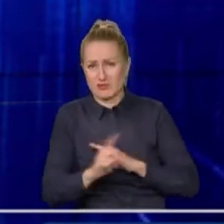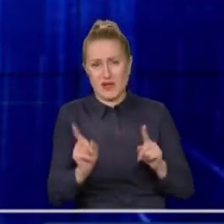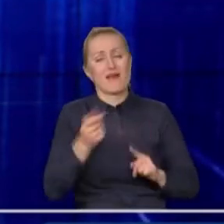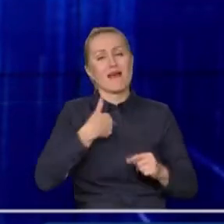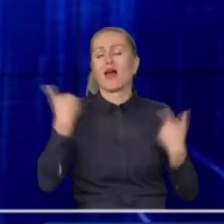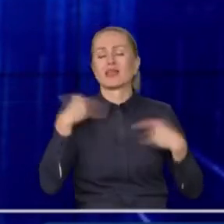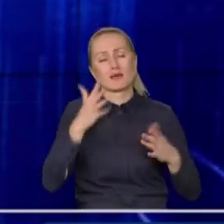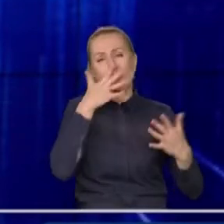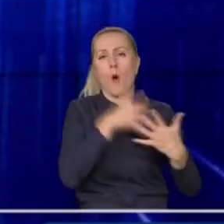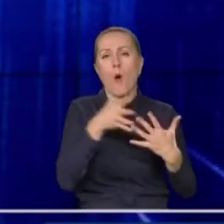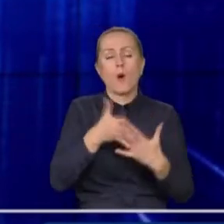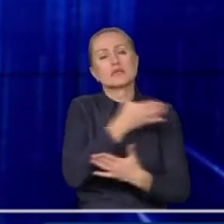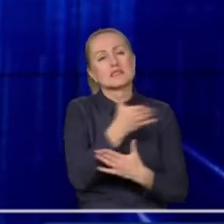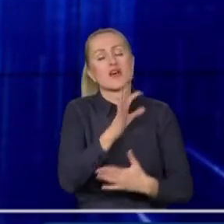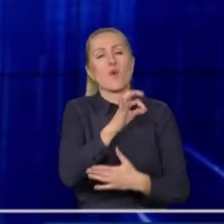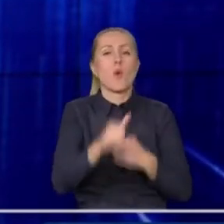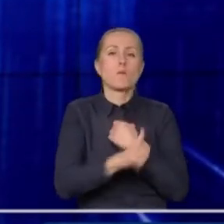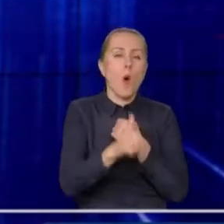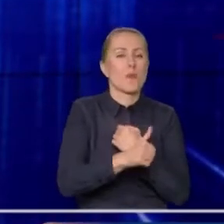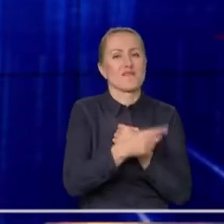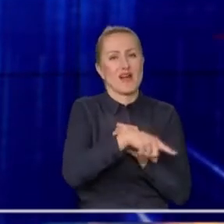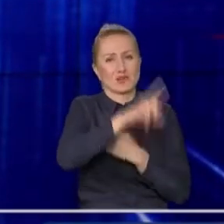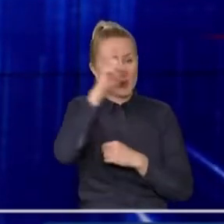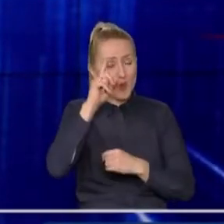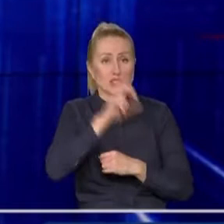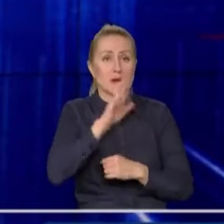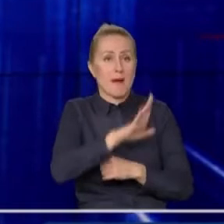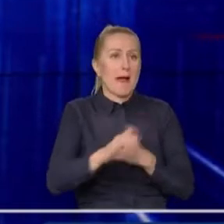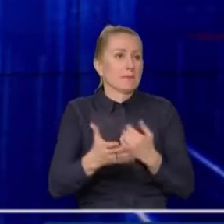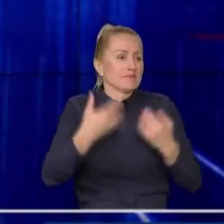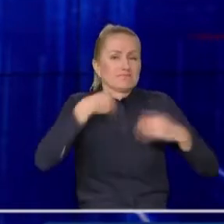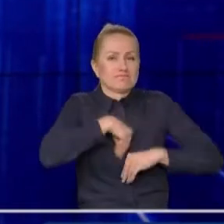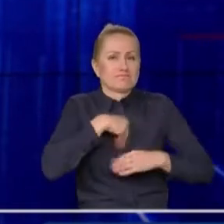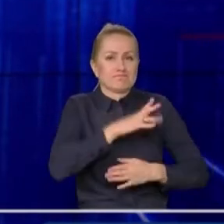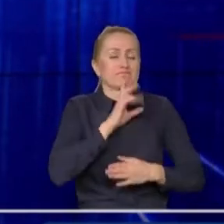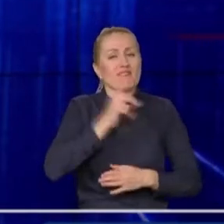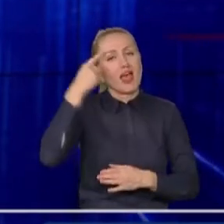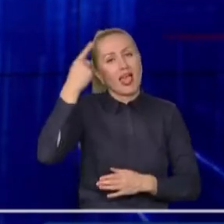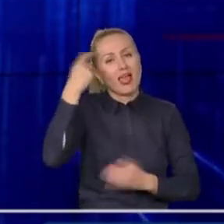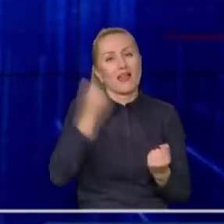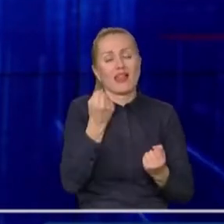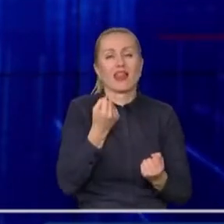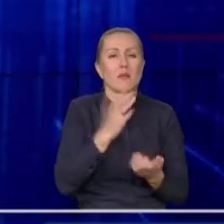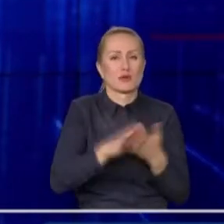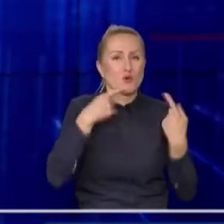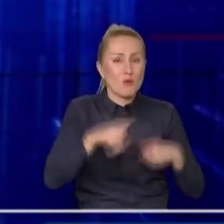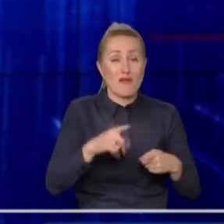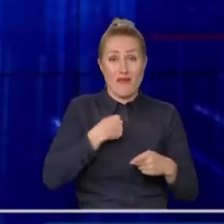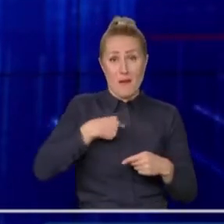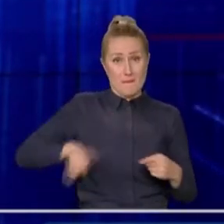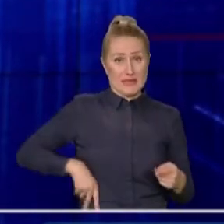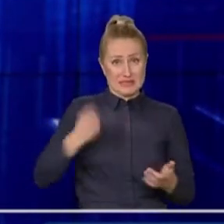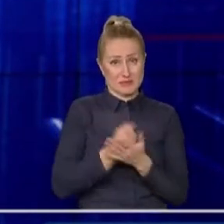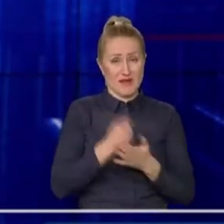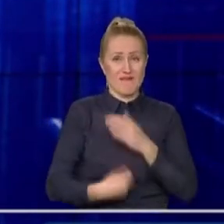chcę oceniać do końca motywacji tych ludzi, czy jest to jakiś naprawdę nieodpowiedzialny sentymentalizm, którym ja jako minister spraw